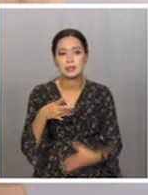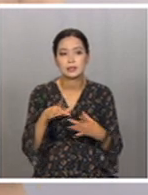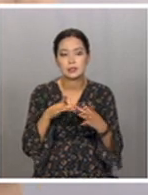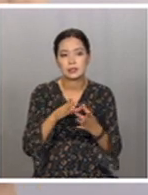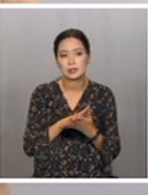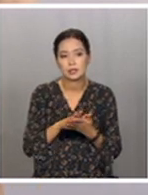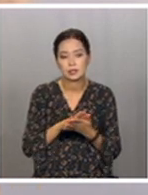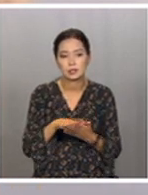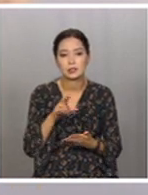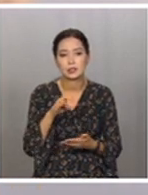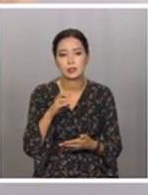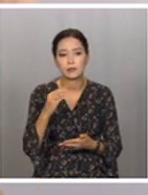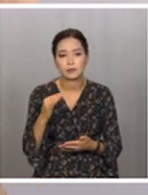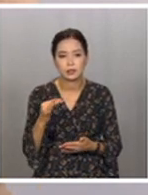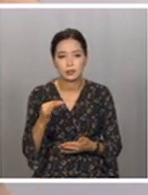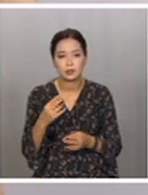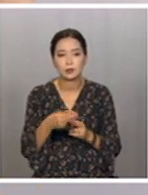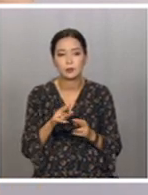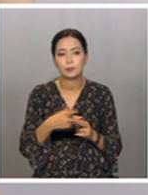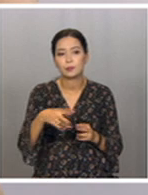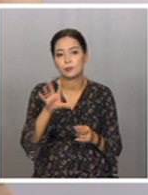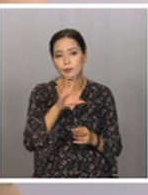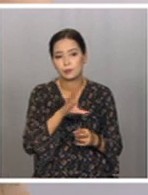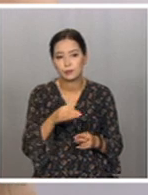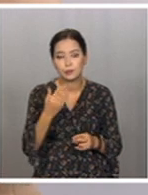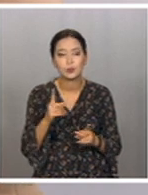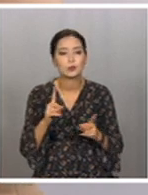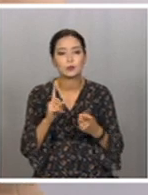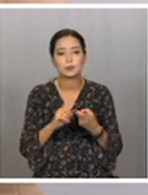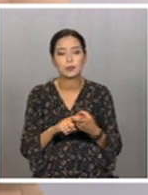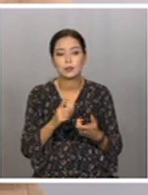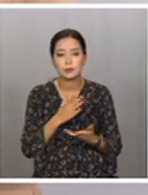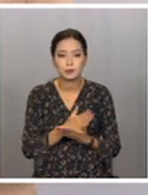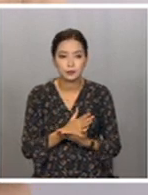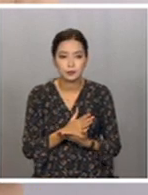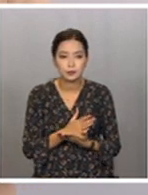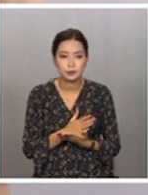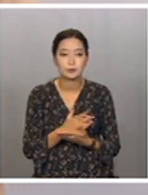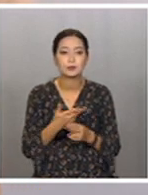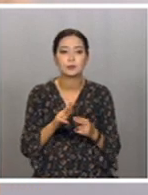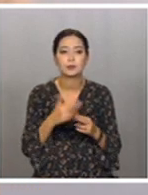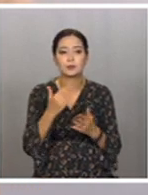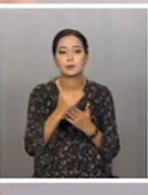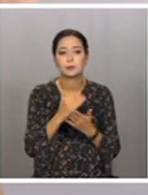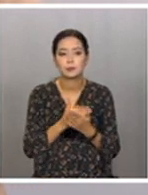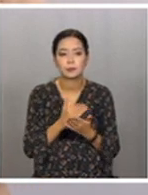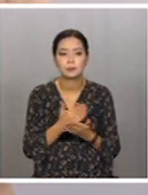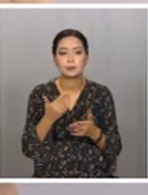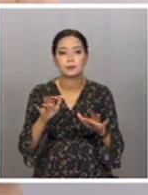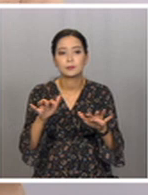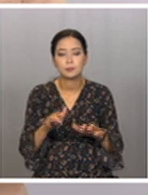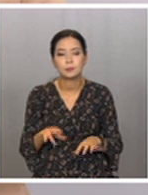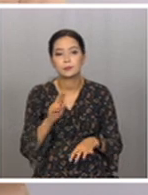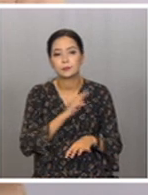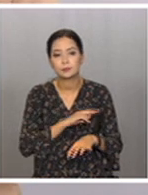тазалау, Delphi. Бұл ұғымдарды не байланыстырады? Бұл бағдарламалар компьютерде жұмыс